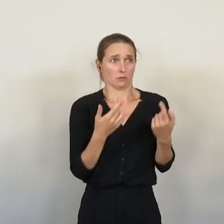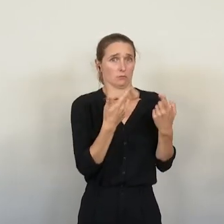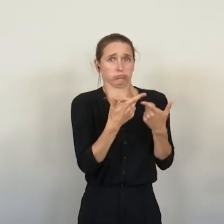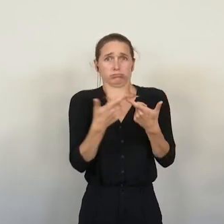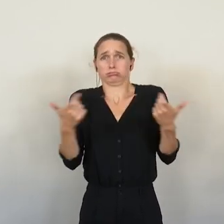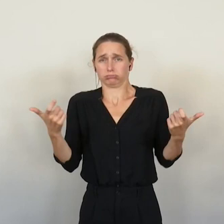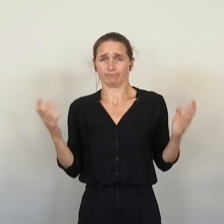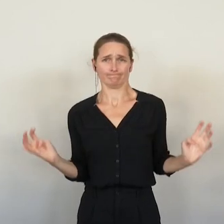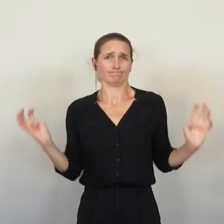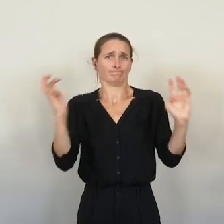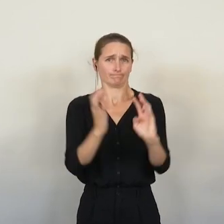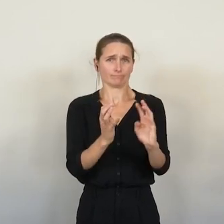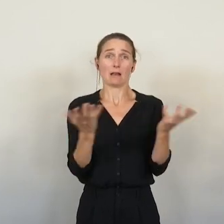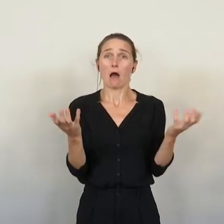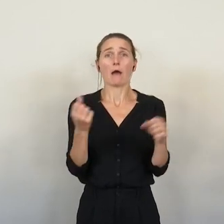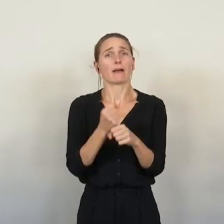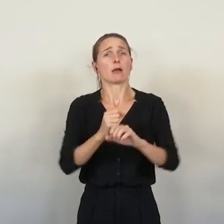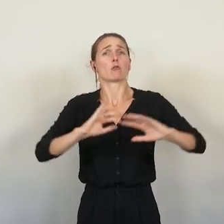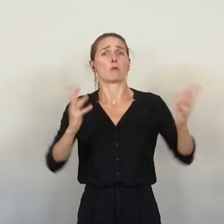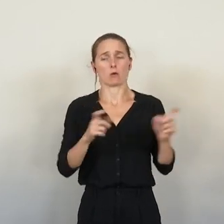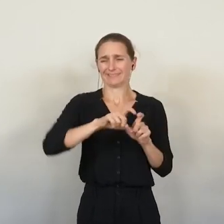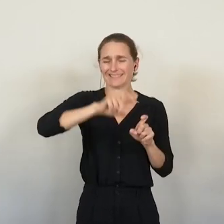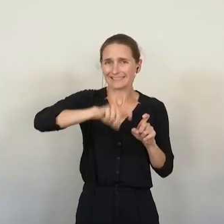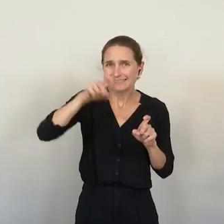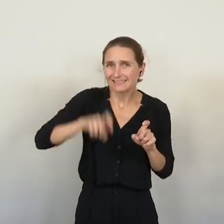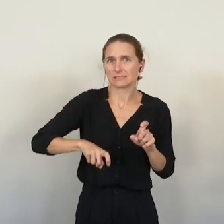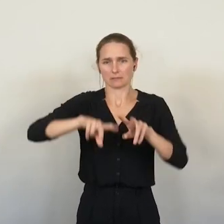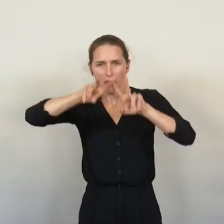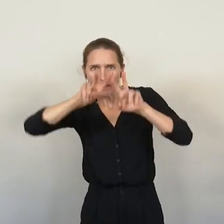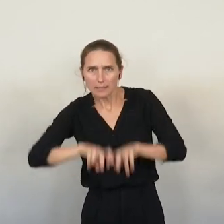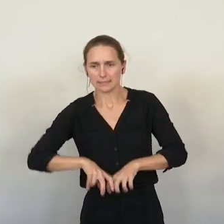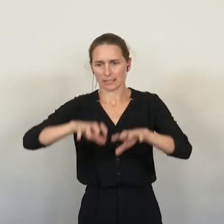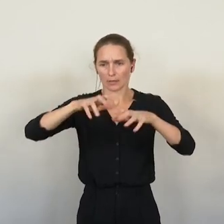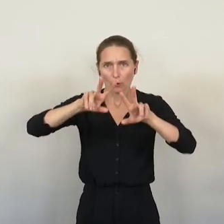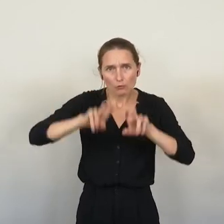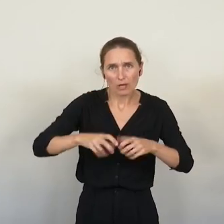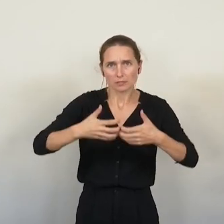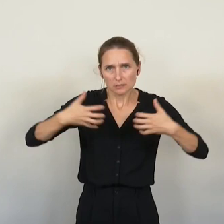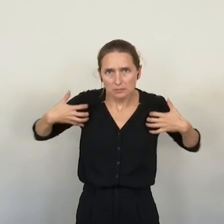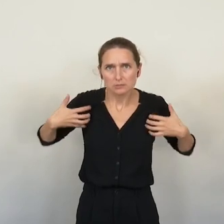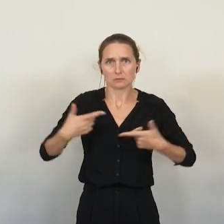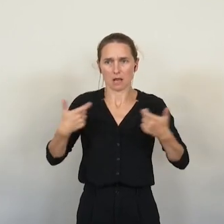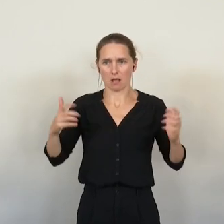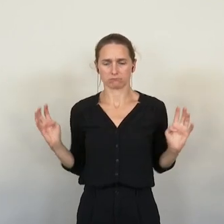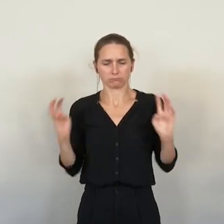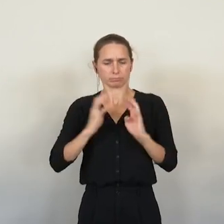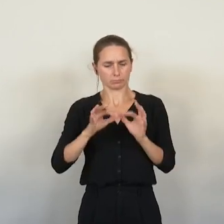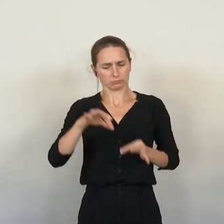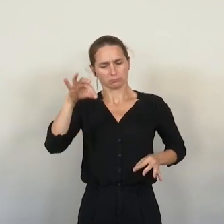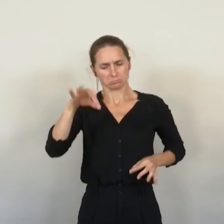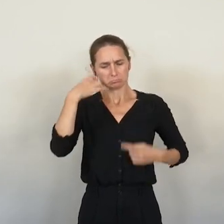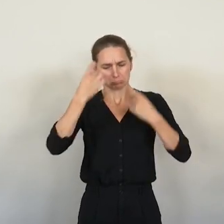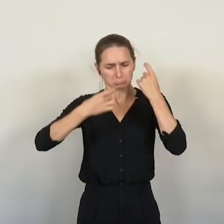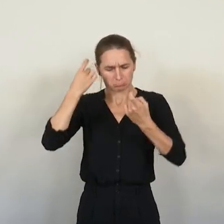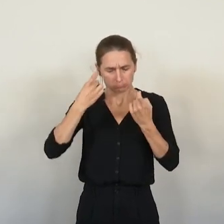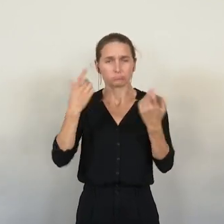collectées des tendances de fond et des signaux faibles observés plusieurs scénarios ont été établis un scénario tendantiel c'est qu'est-ce qui se